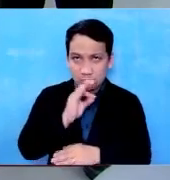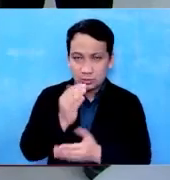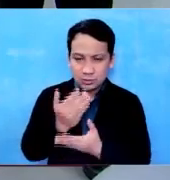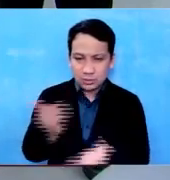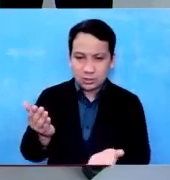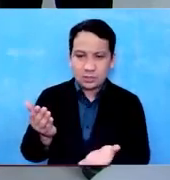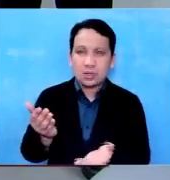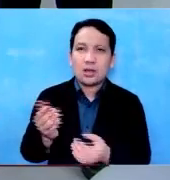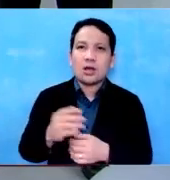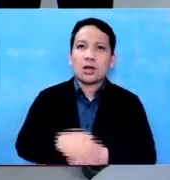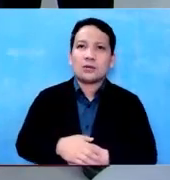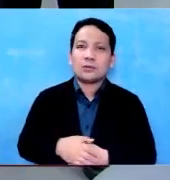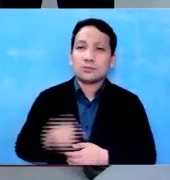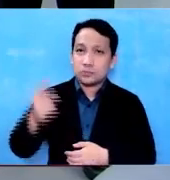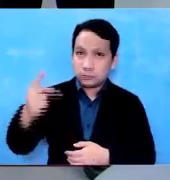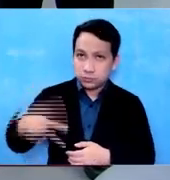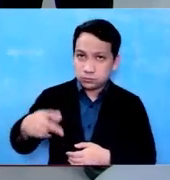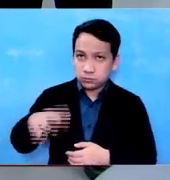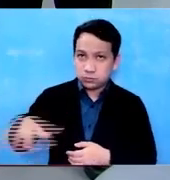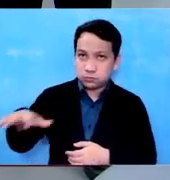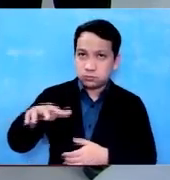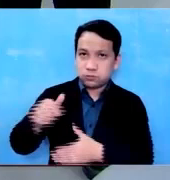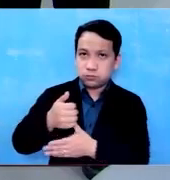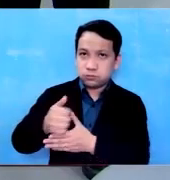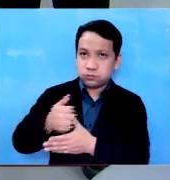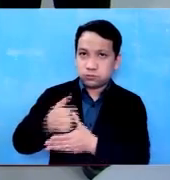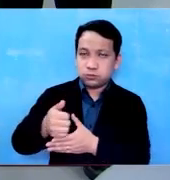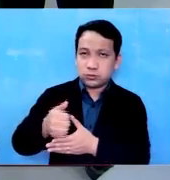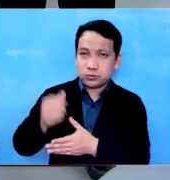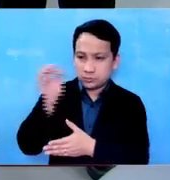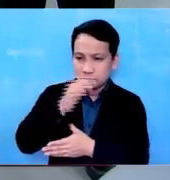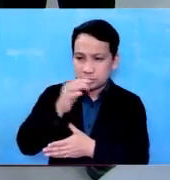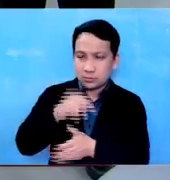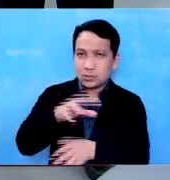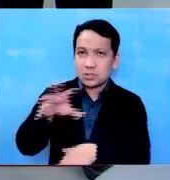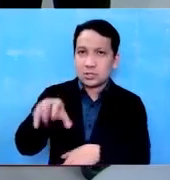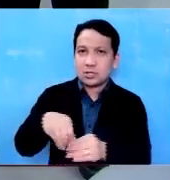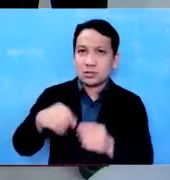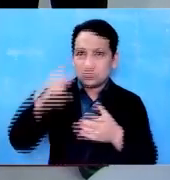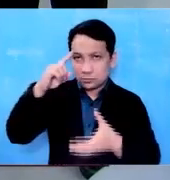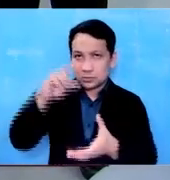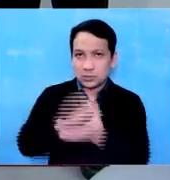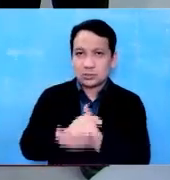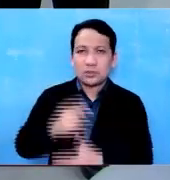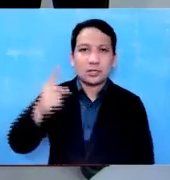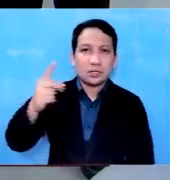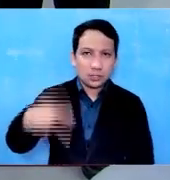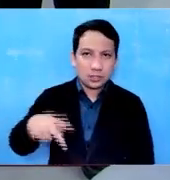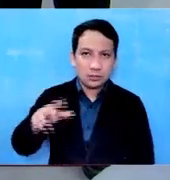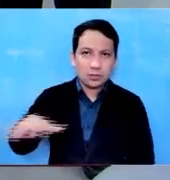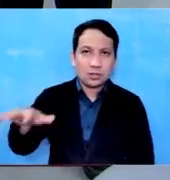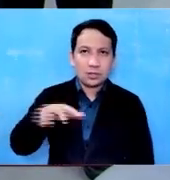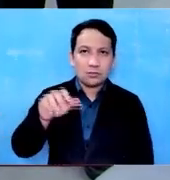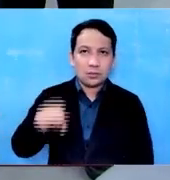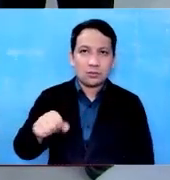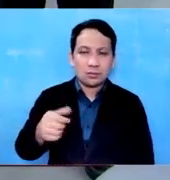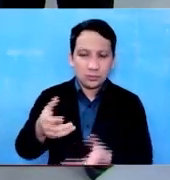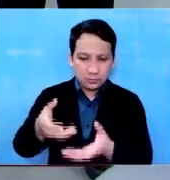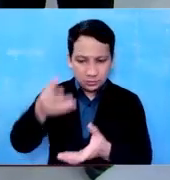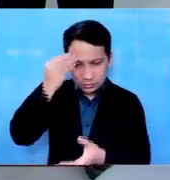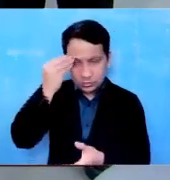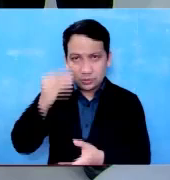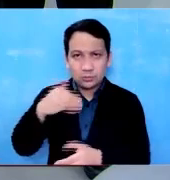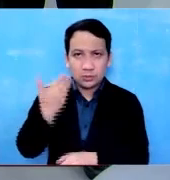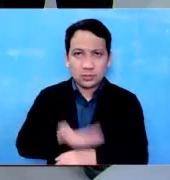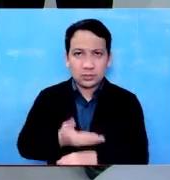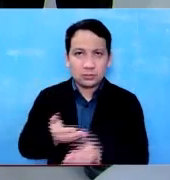po, kalahati po ng average Filipino households ay naniniwala na kalahati lamang ang natutunan ng kanilang mga anak